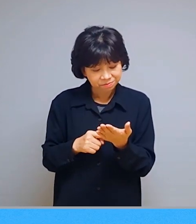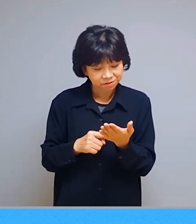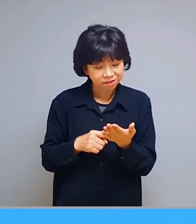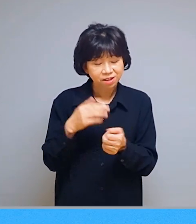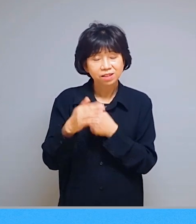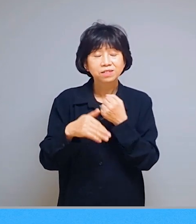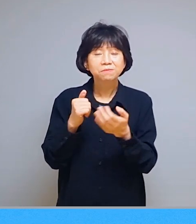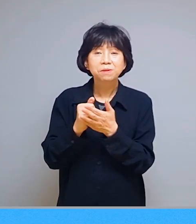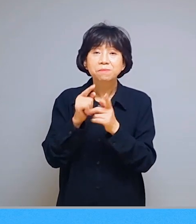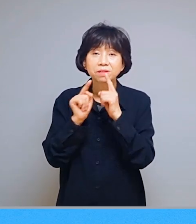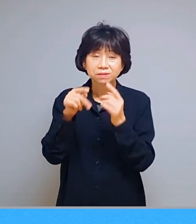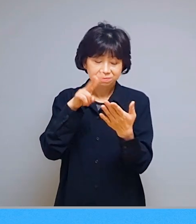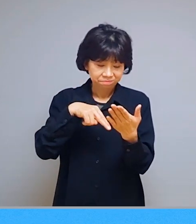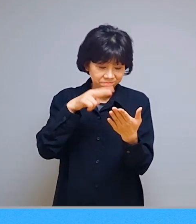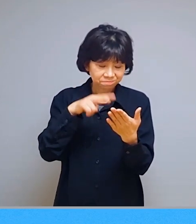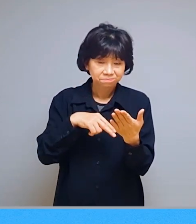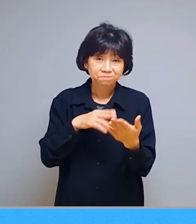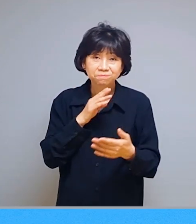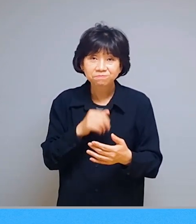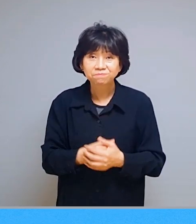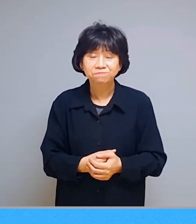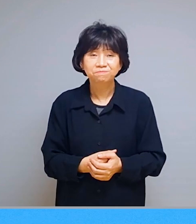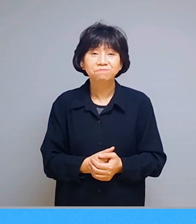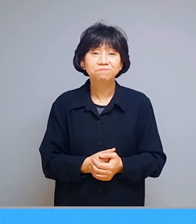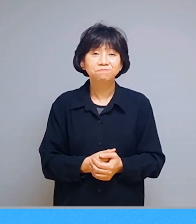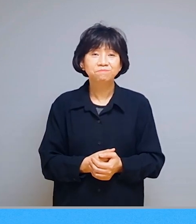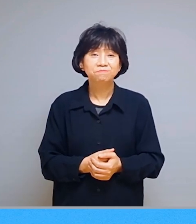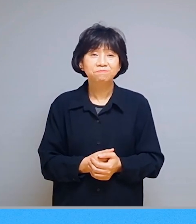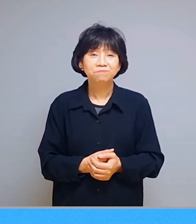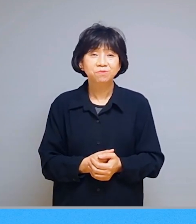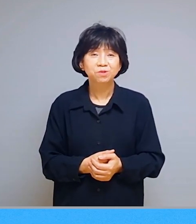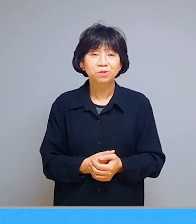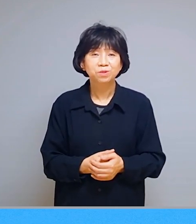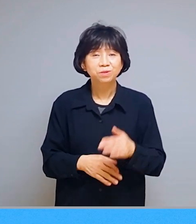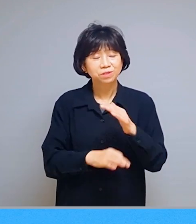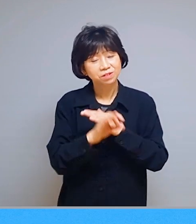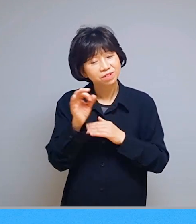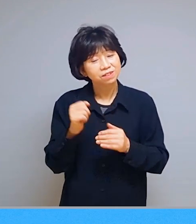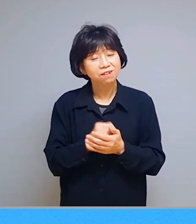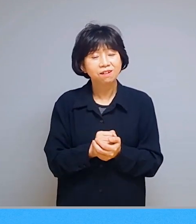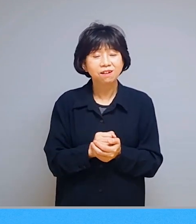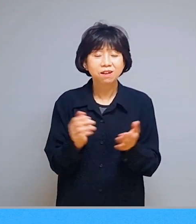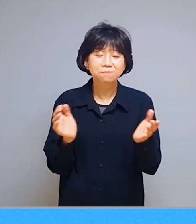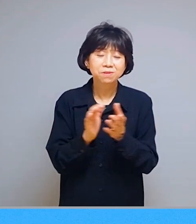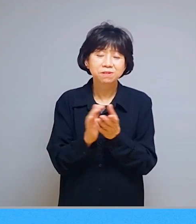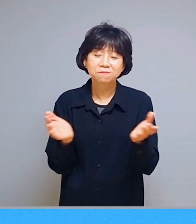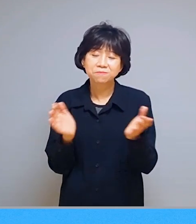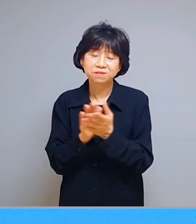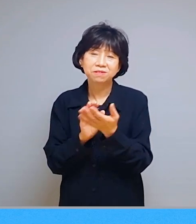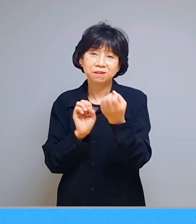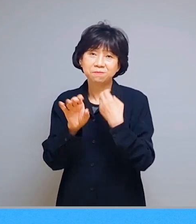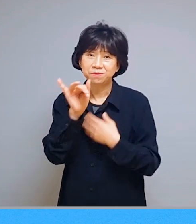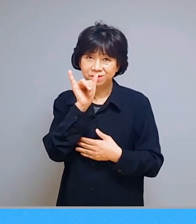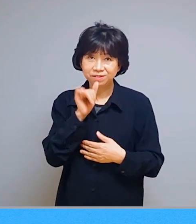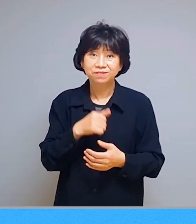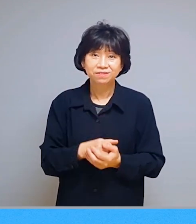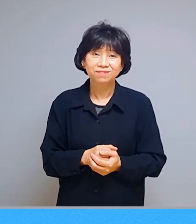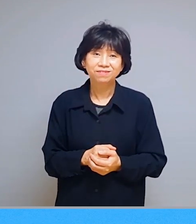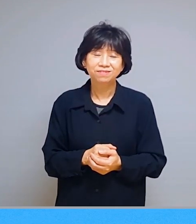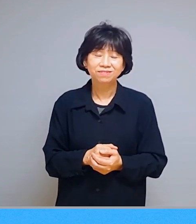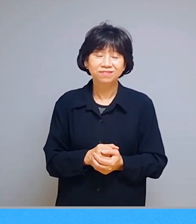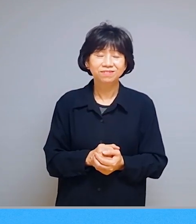하나님의 말씀을 읽으시잖아요. 네? 오전에 거의 다 읽으시고 아멘 아멘 아멘 아멘 계속